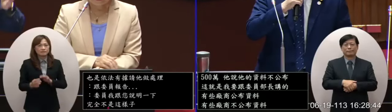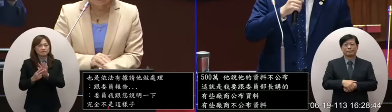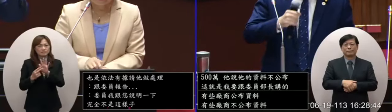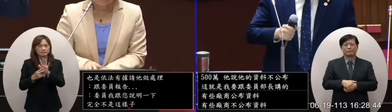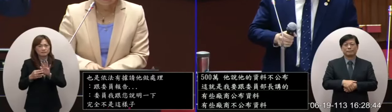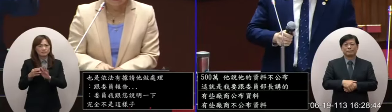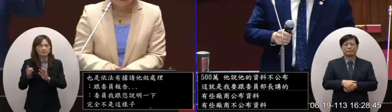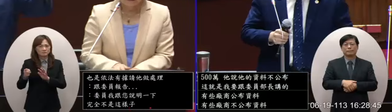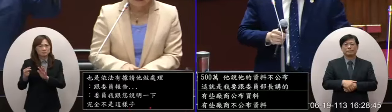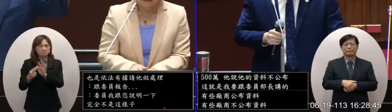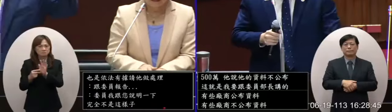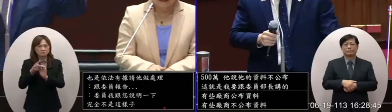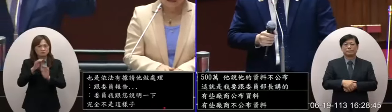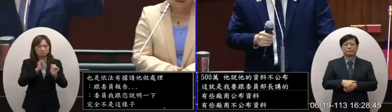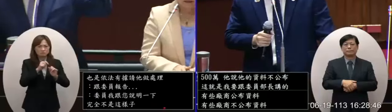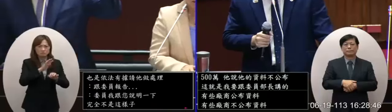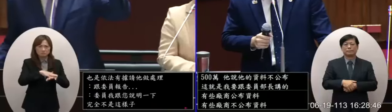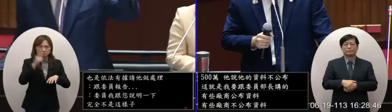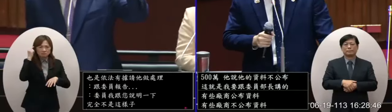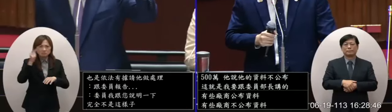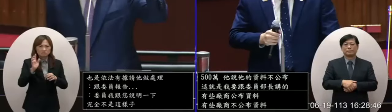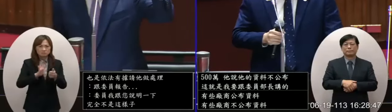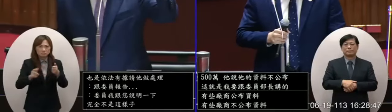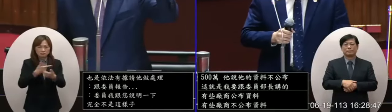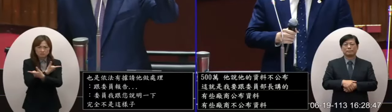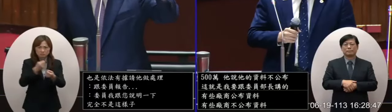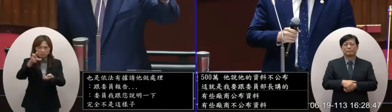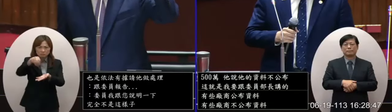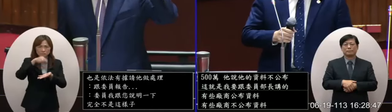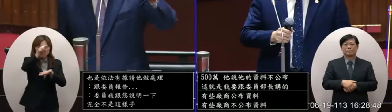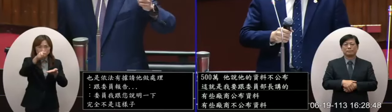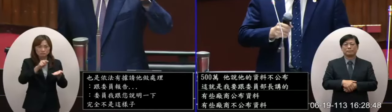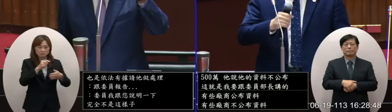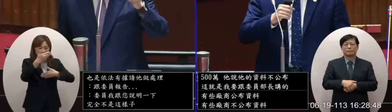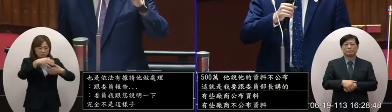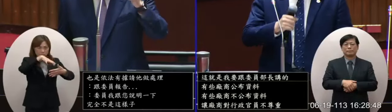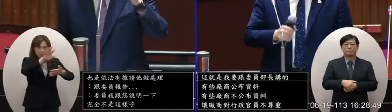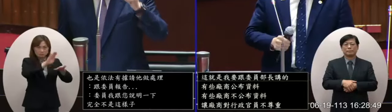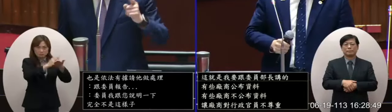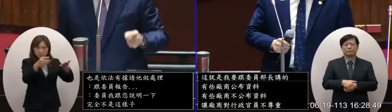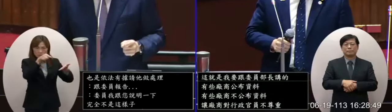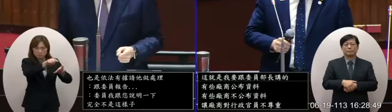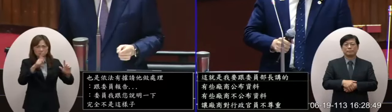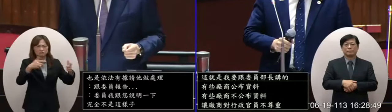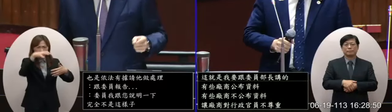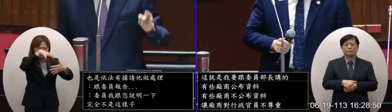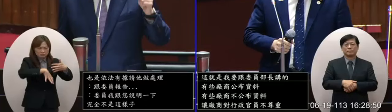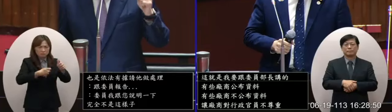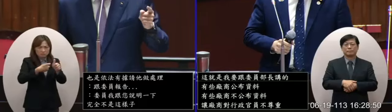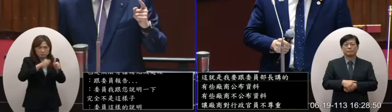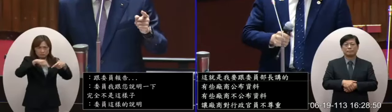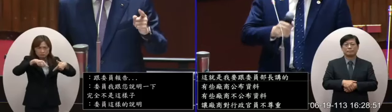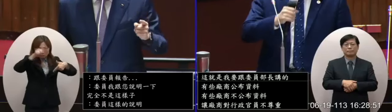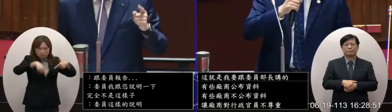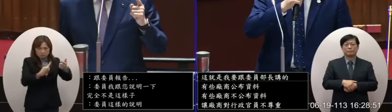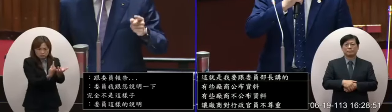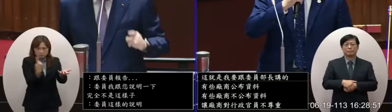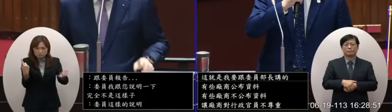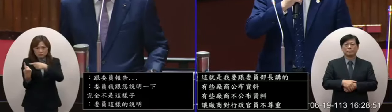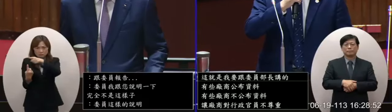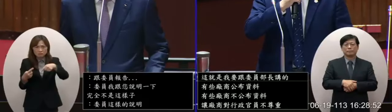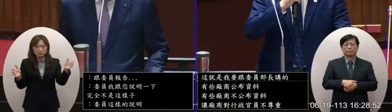会让民众认为当天所有委员拿到的都是这一本，那岂是其中一份的附件而已？它有